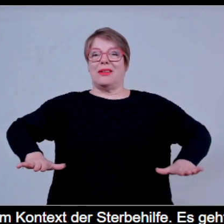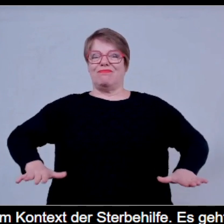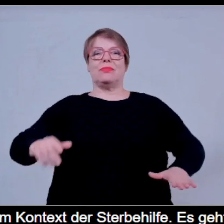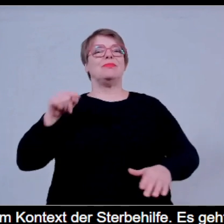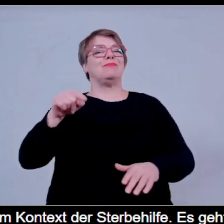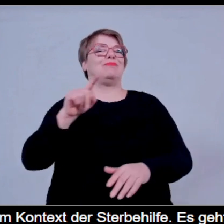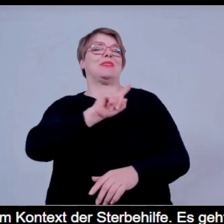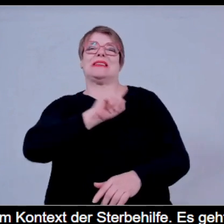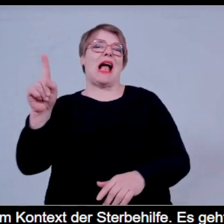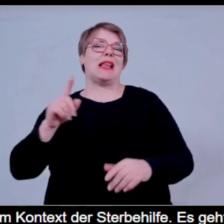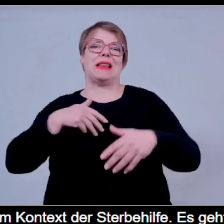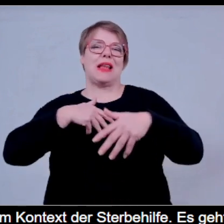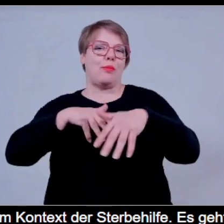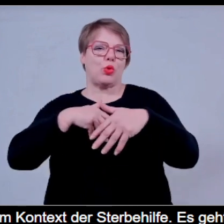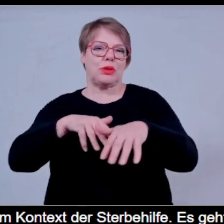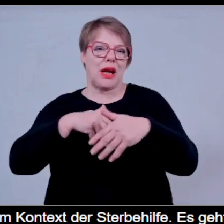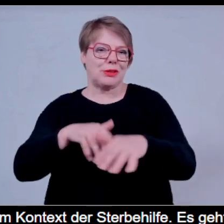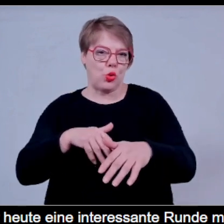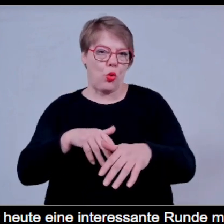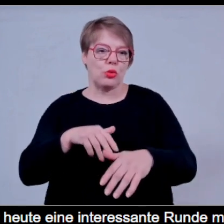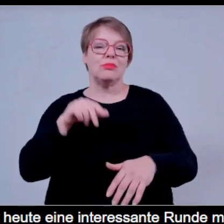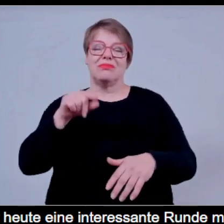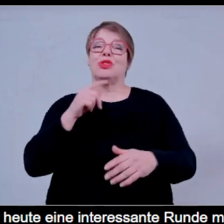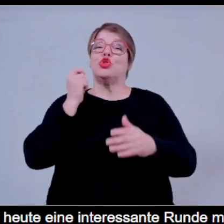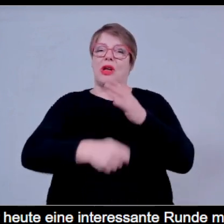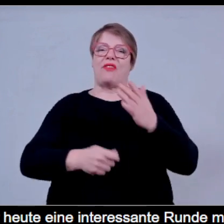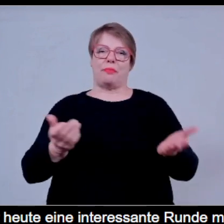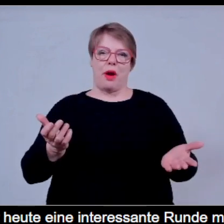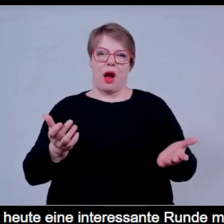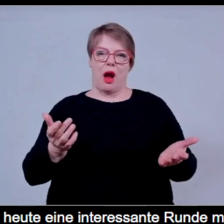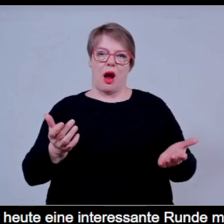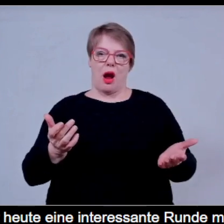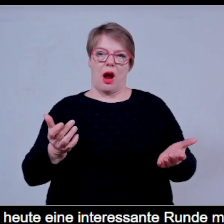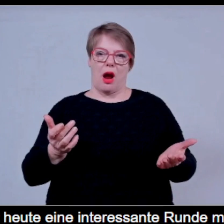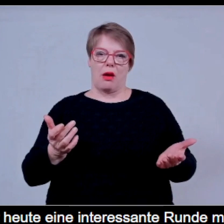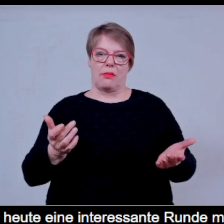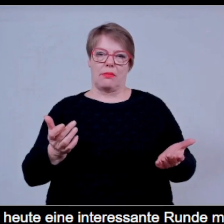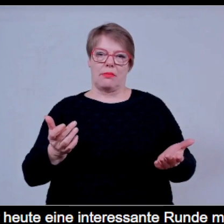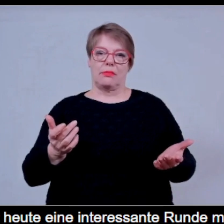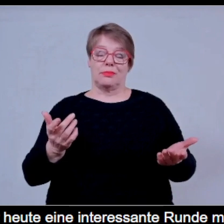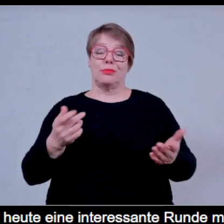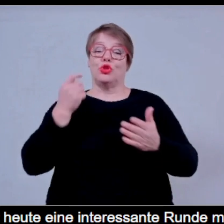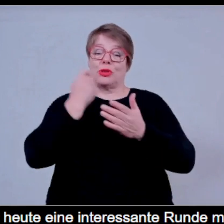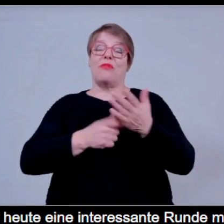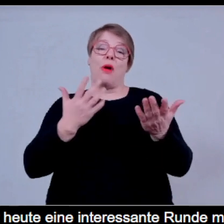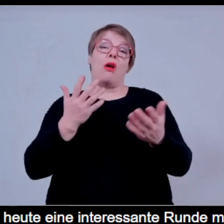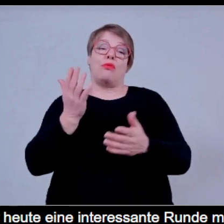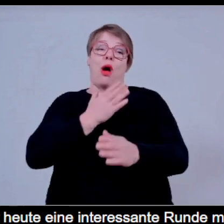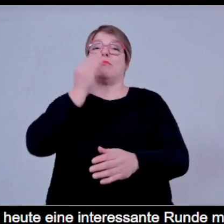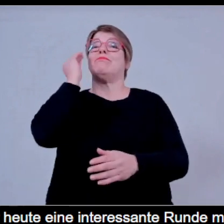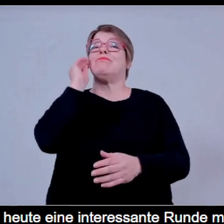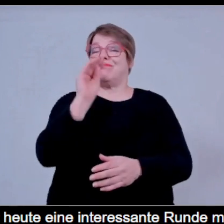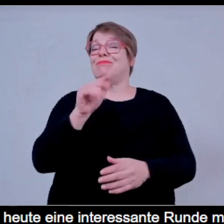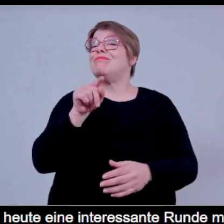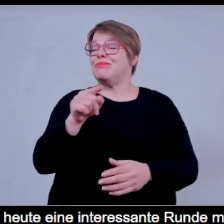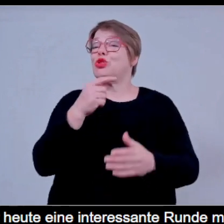unverständlich, dass das Kreisverwaltungsreferat der Landeshauptstadt die Aktion von sich aus quasi